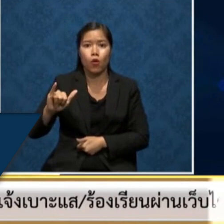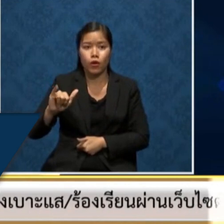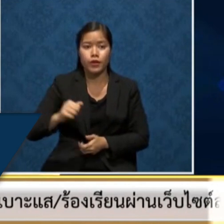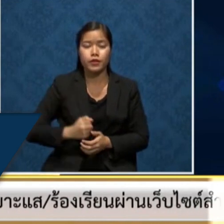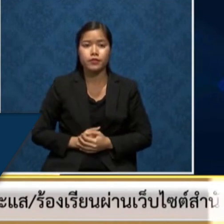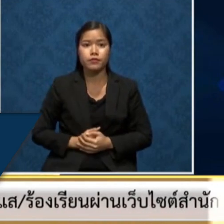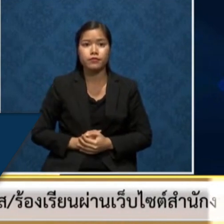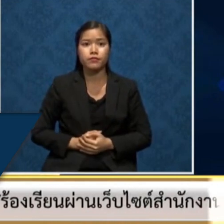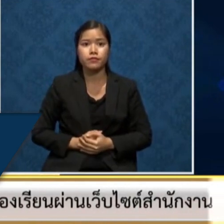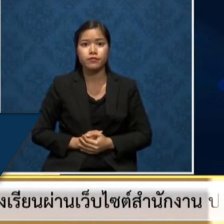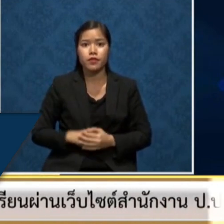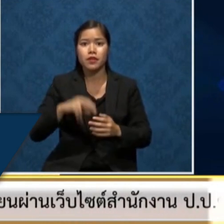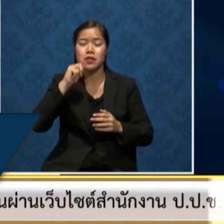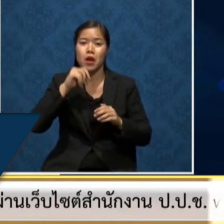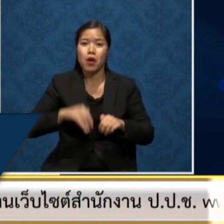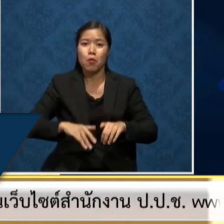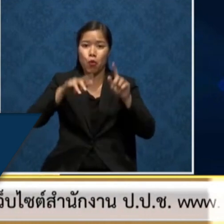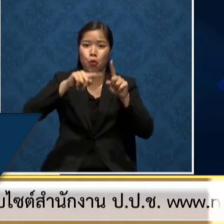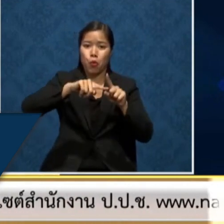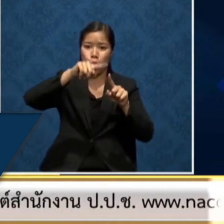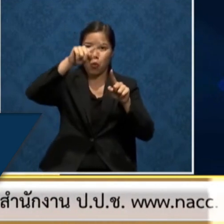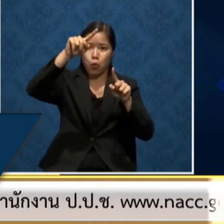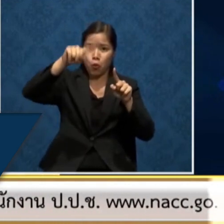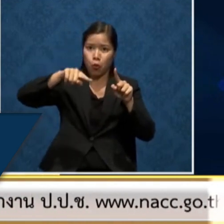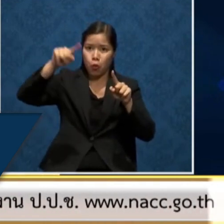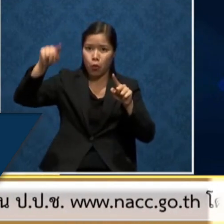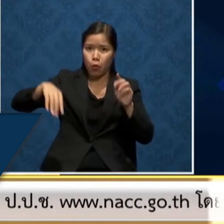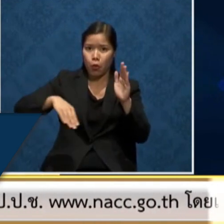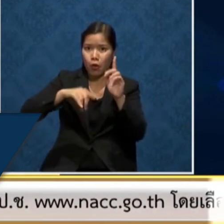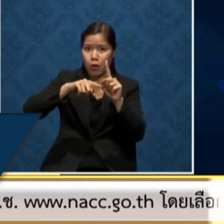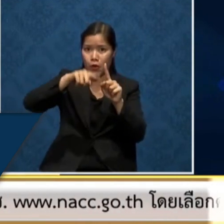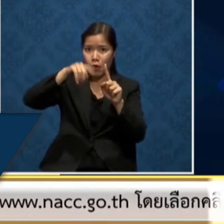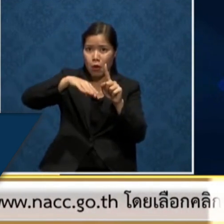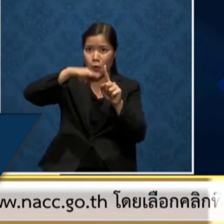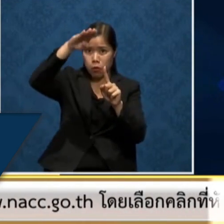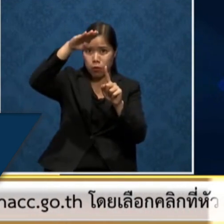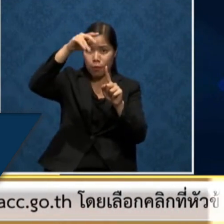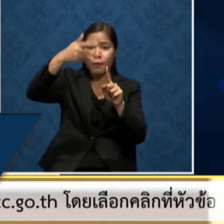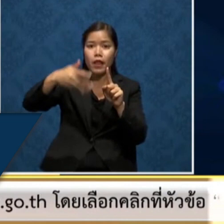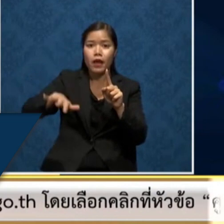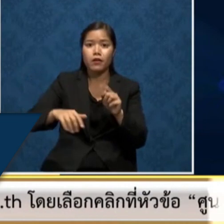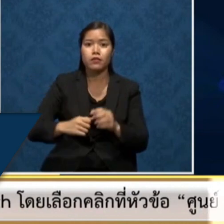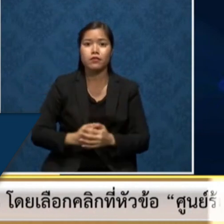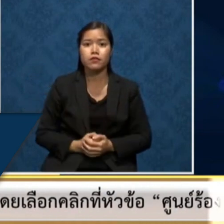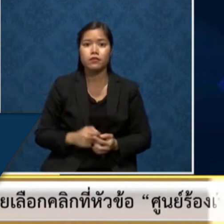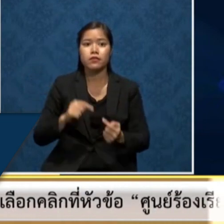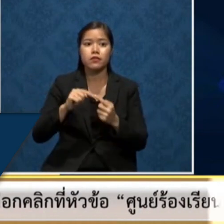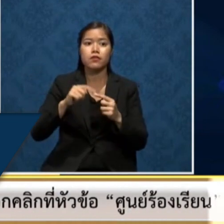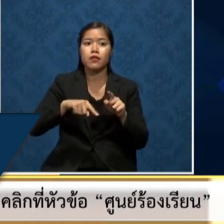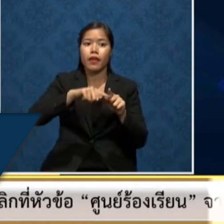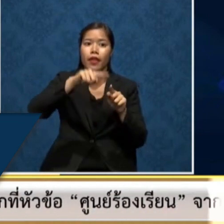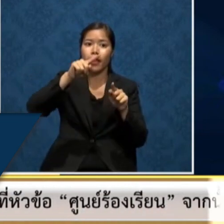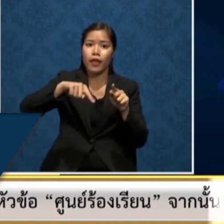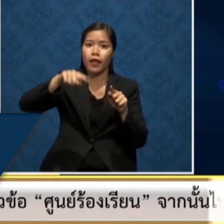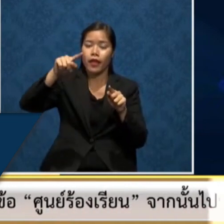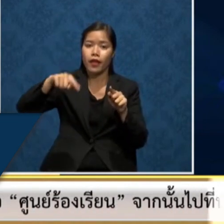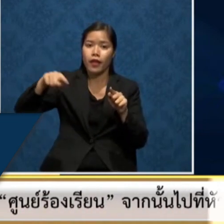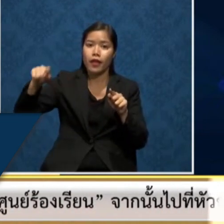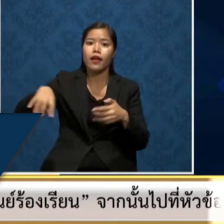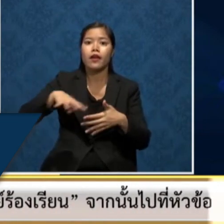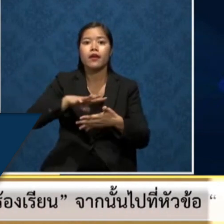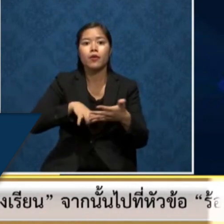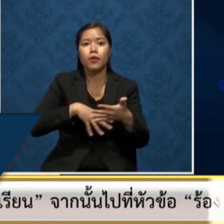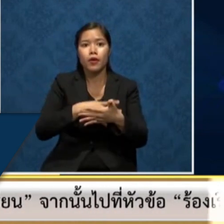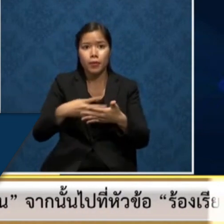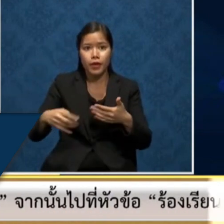หนองหาญสูงเกินเส้นอเอรู Curveท่านประธานครับจากเอกสารจัดทำโค้งปฏิบัติการอ่างเก็บน้ำโดยกรม